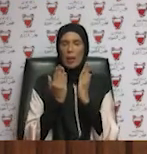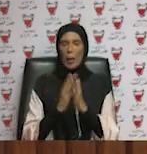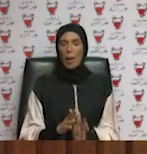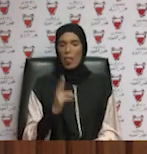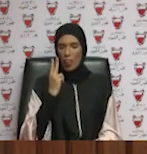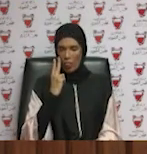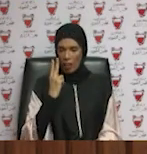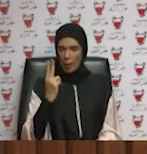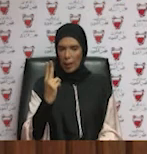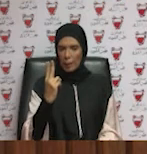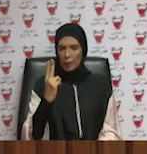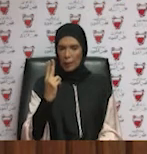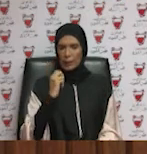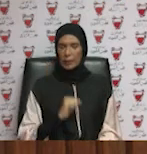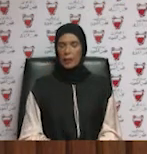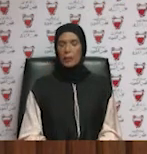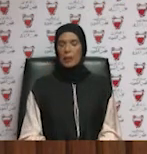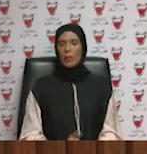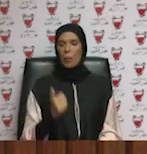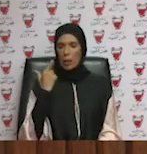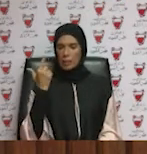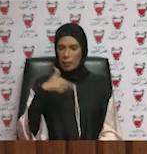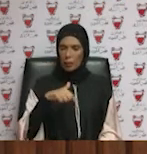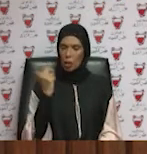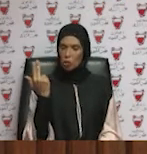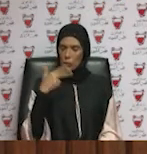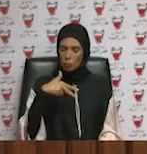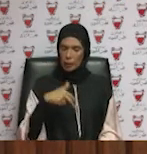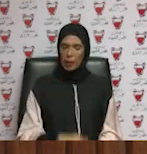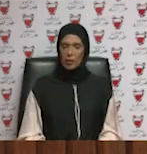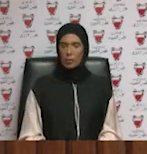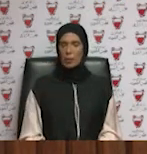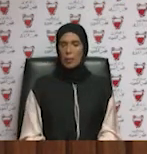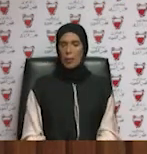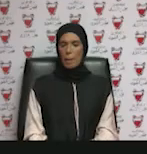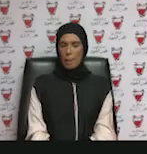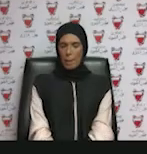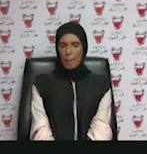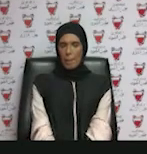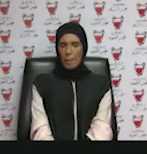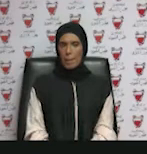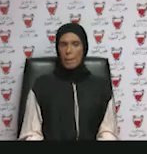التقريرين الحسابين الختاميين ل 2017 و 2018